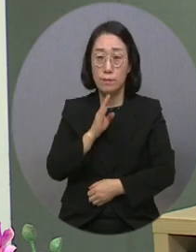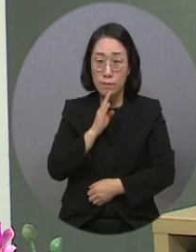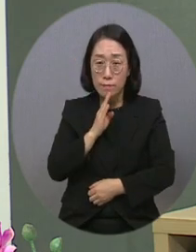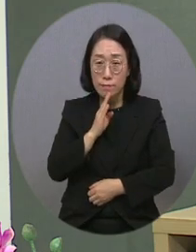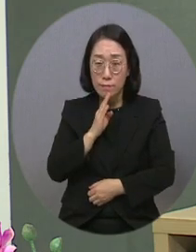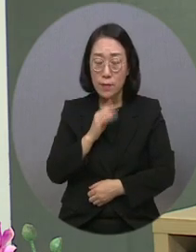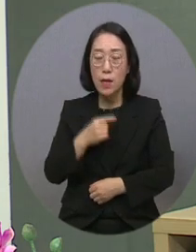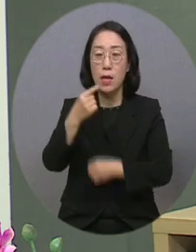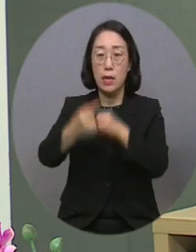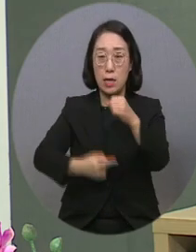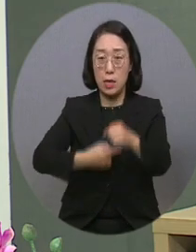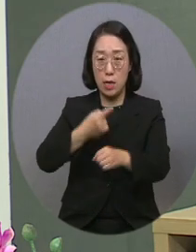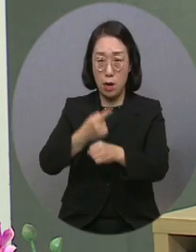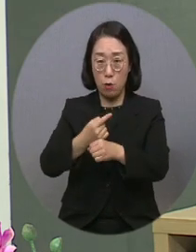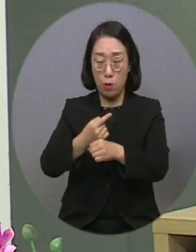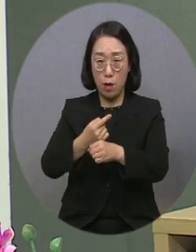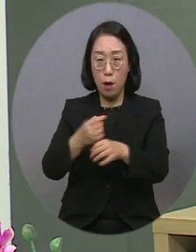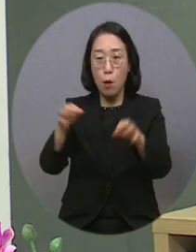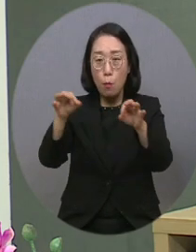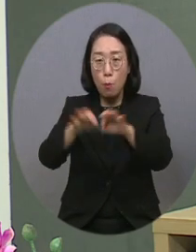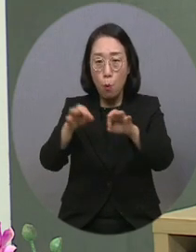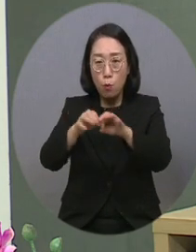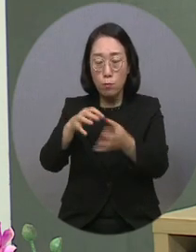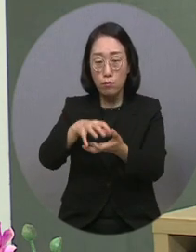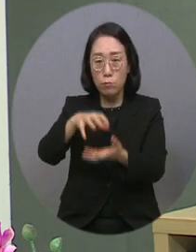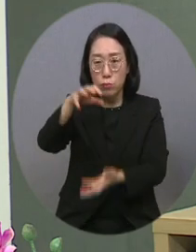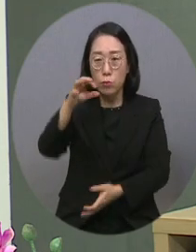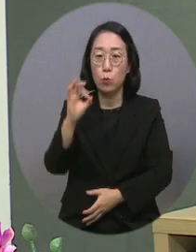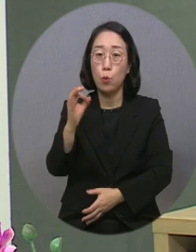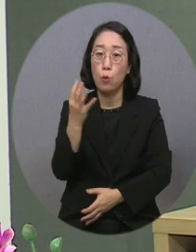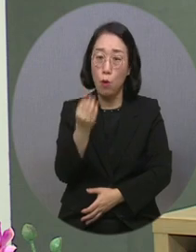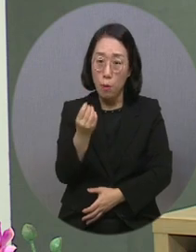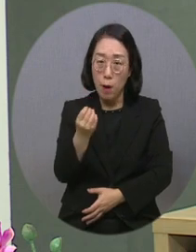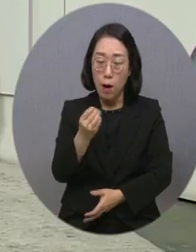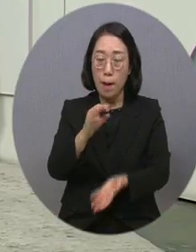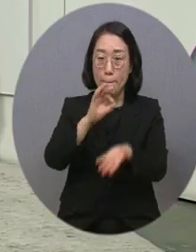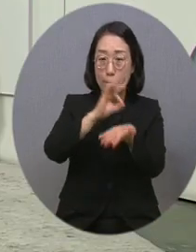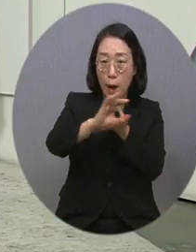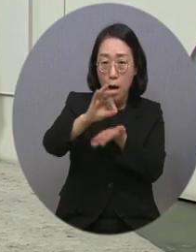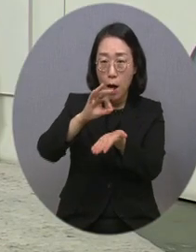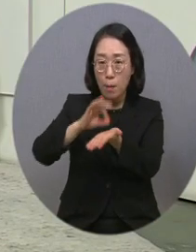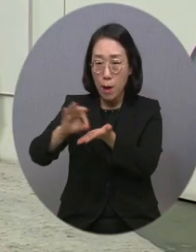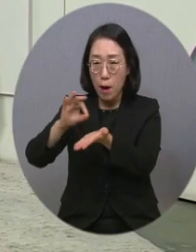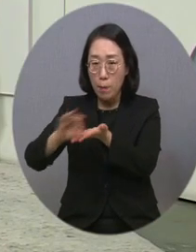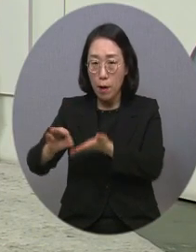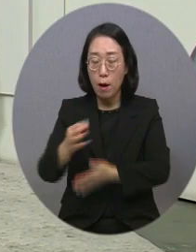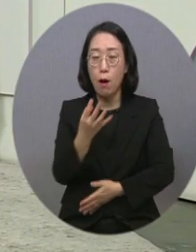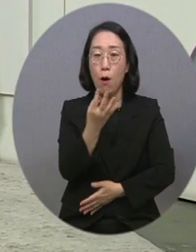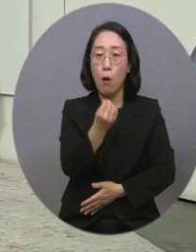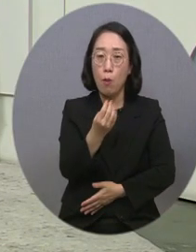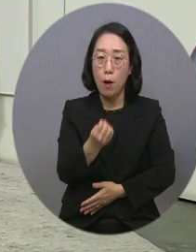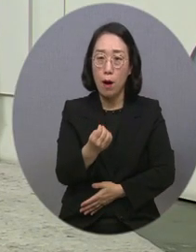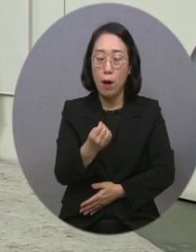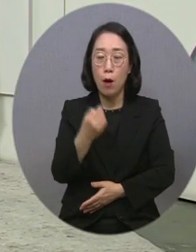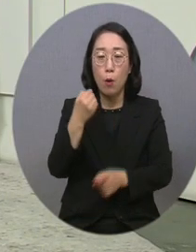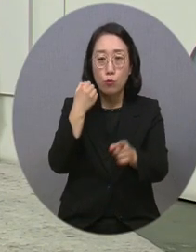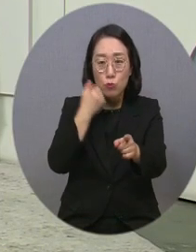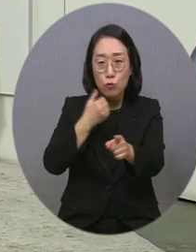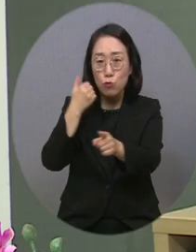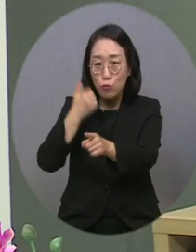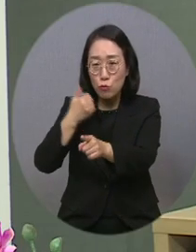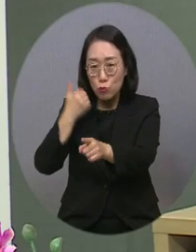얼마나 1년에 재원을 확보해서 어디에 많이 지원을 해주고 있는가 또는